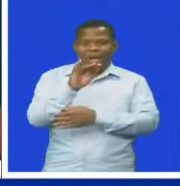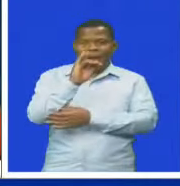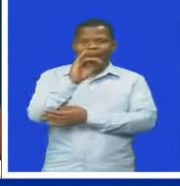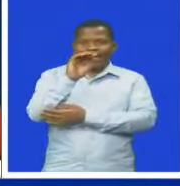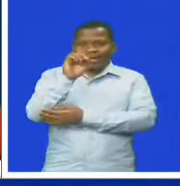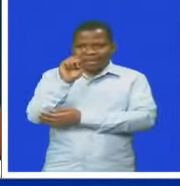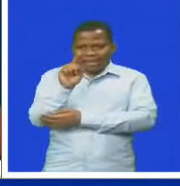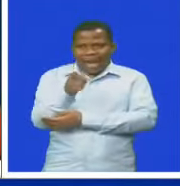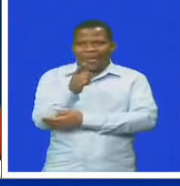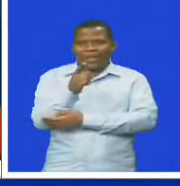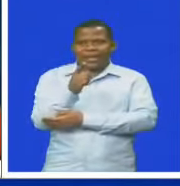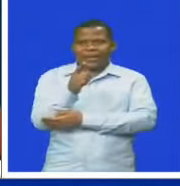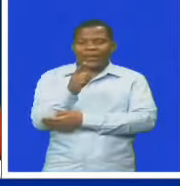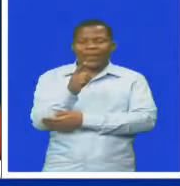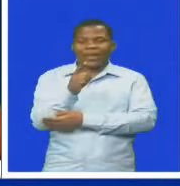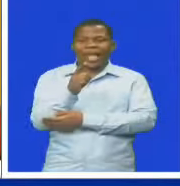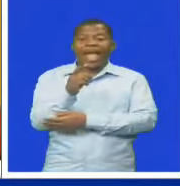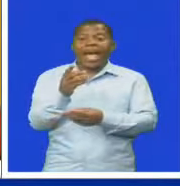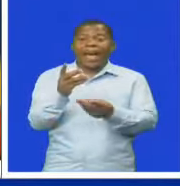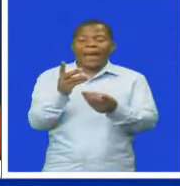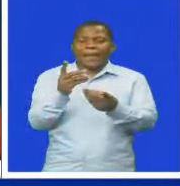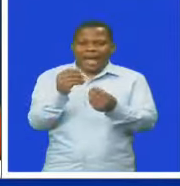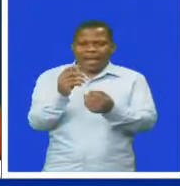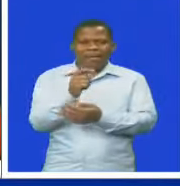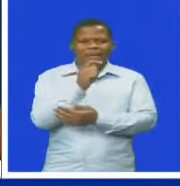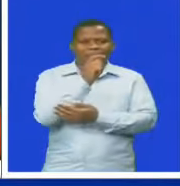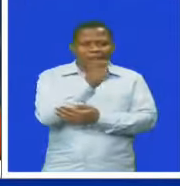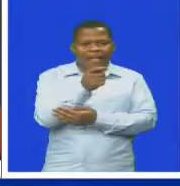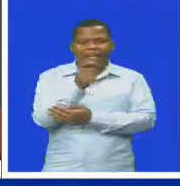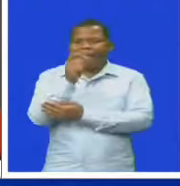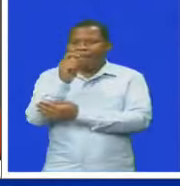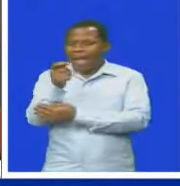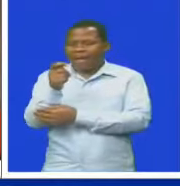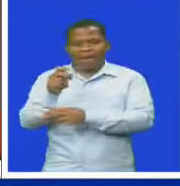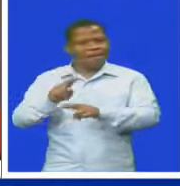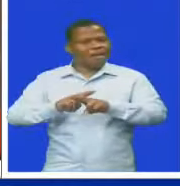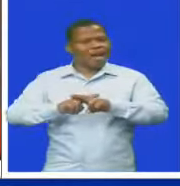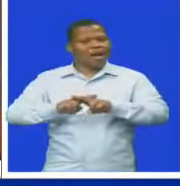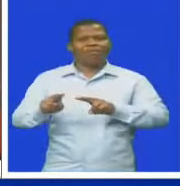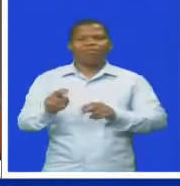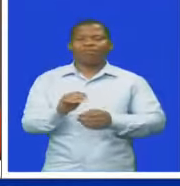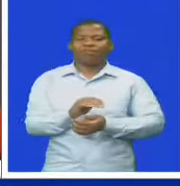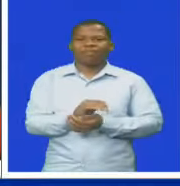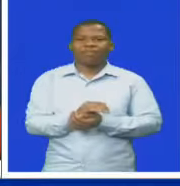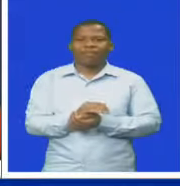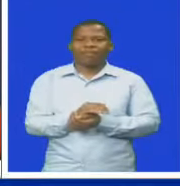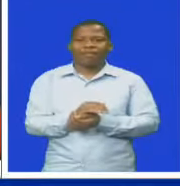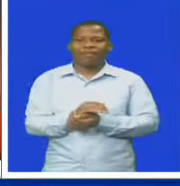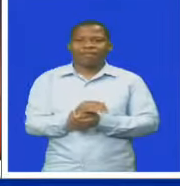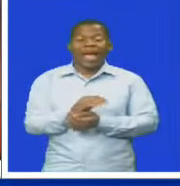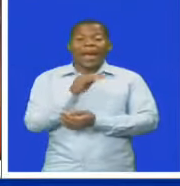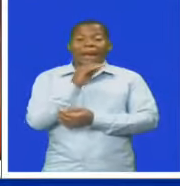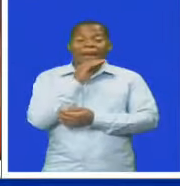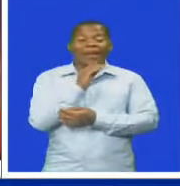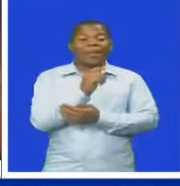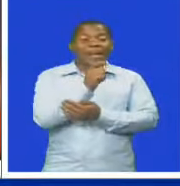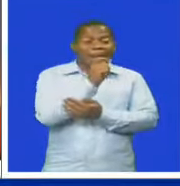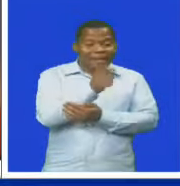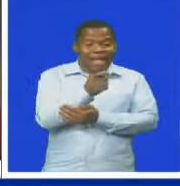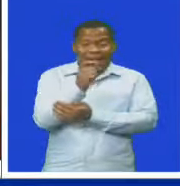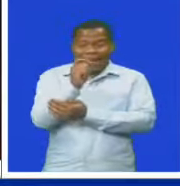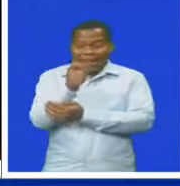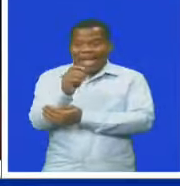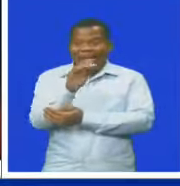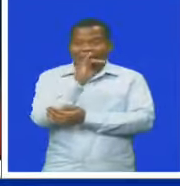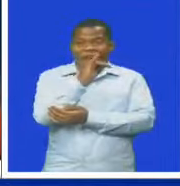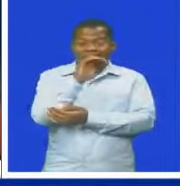angeke siyemukele lengetulu kwa 1000 sitawuthatha lengepart loyo 1000 kusho ukuthi cash sigcina 1000